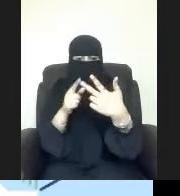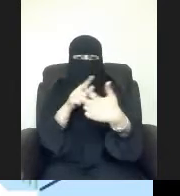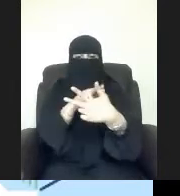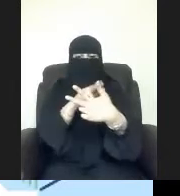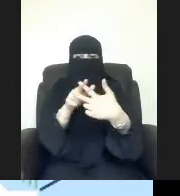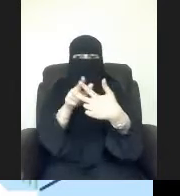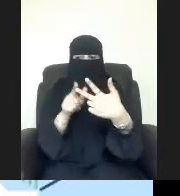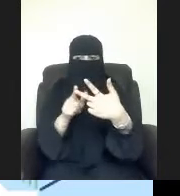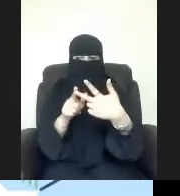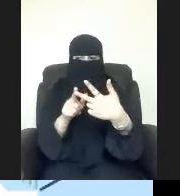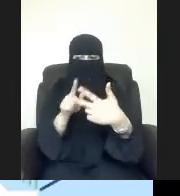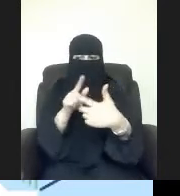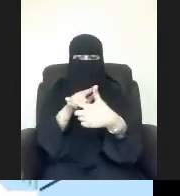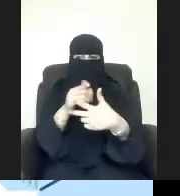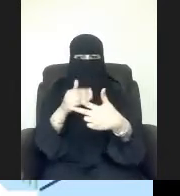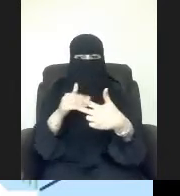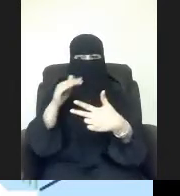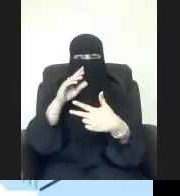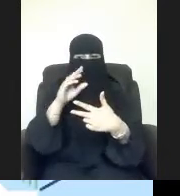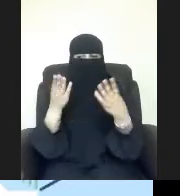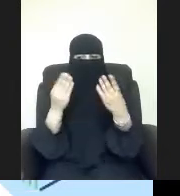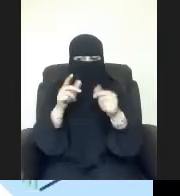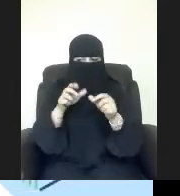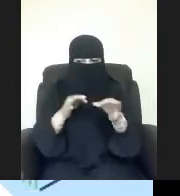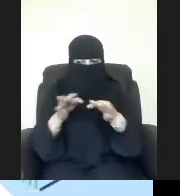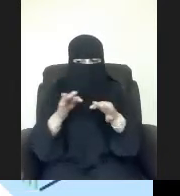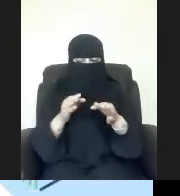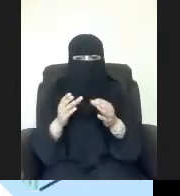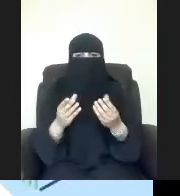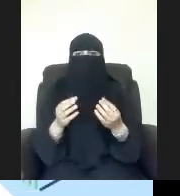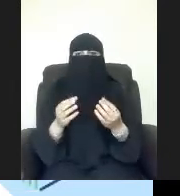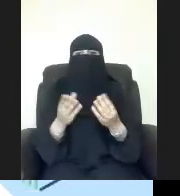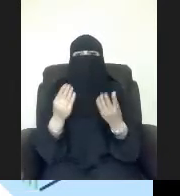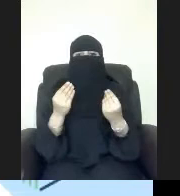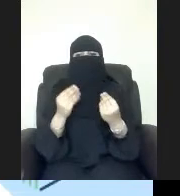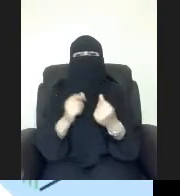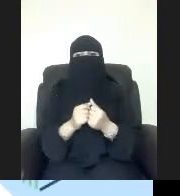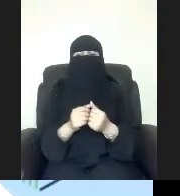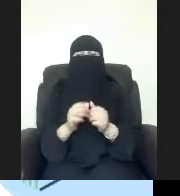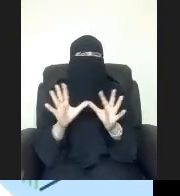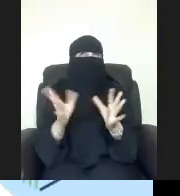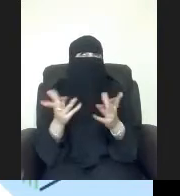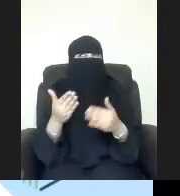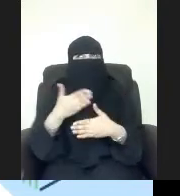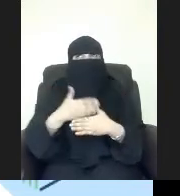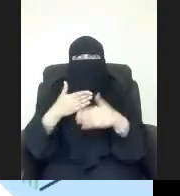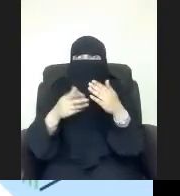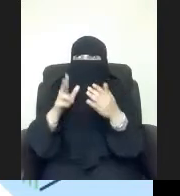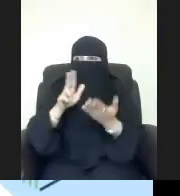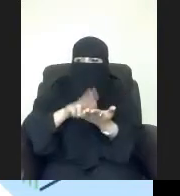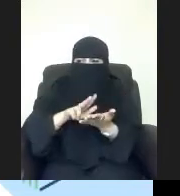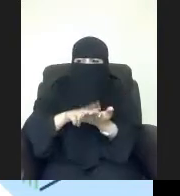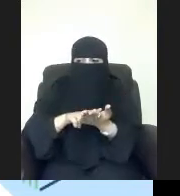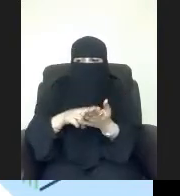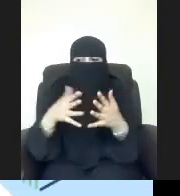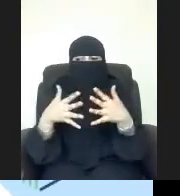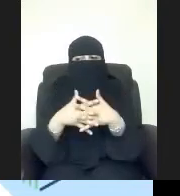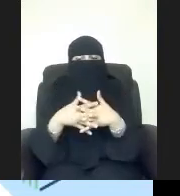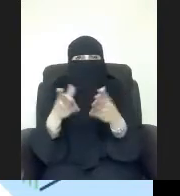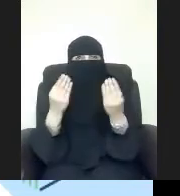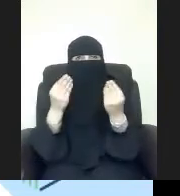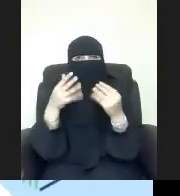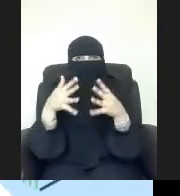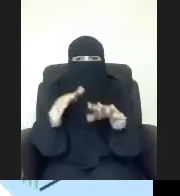التعلم، ومستوى وسائل التعلم، لن أدخل في تفاصيلها. كيف أطبق التعلم المدمج؟